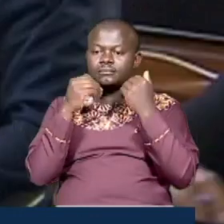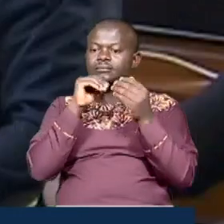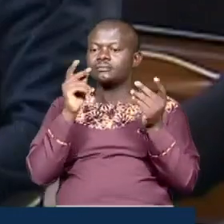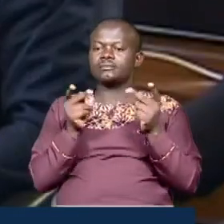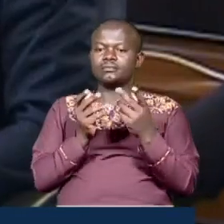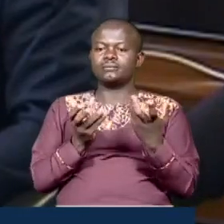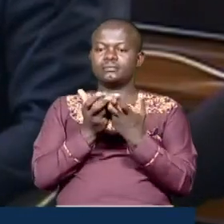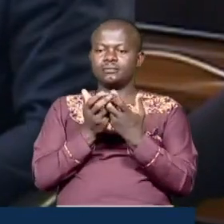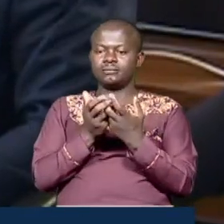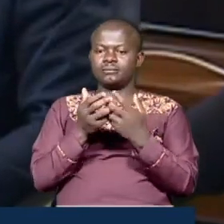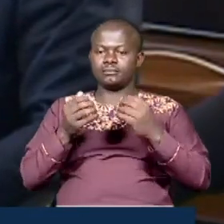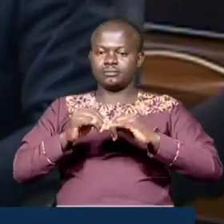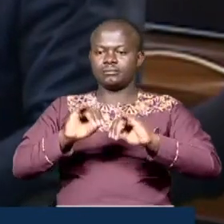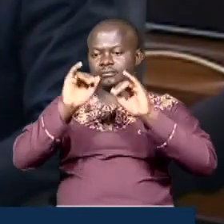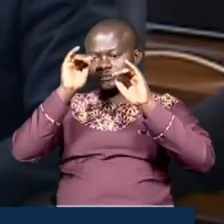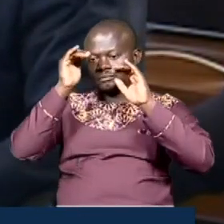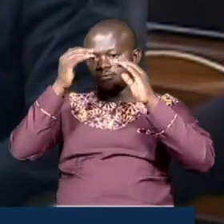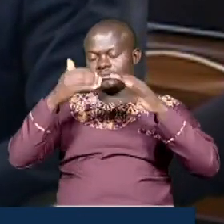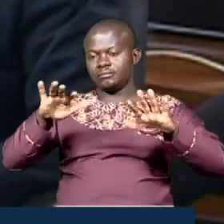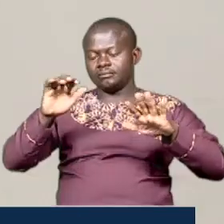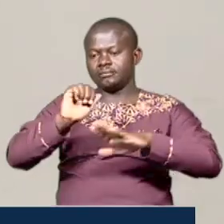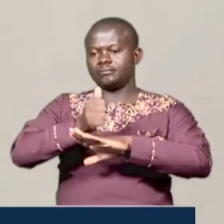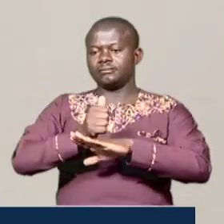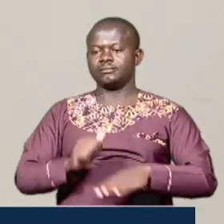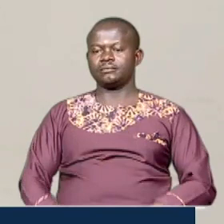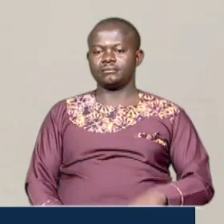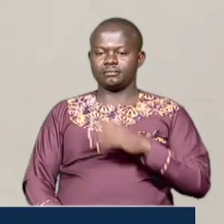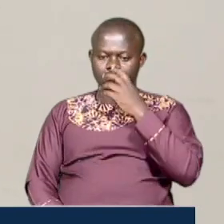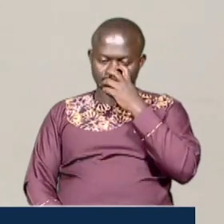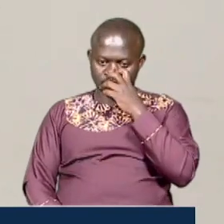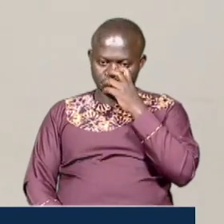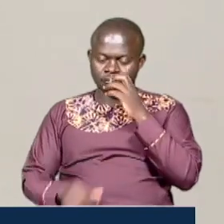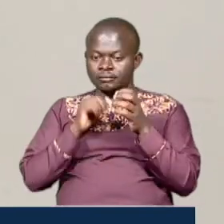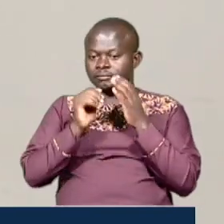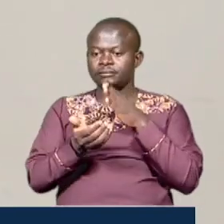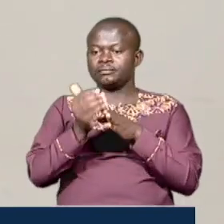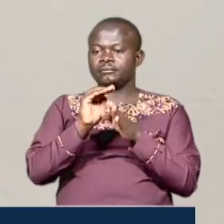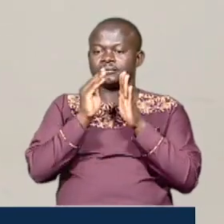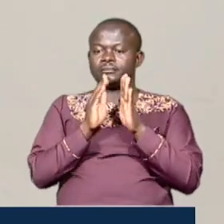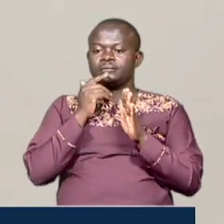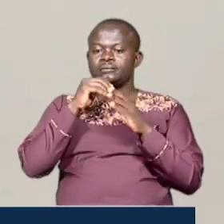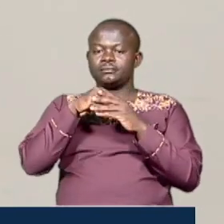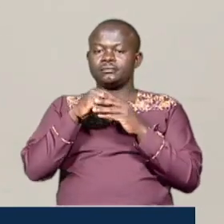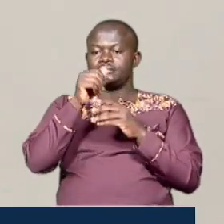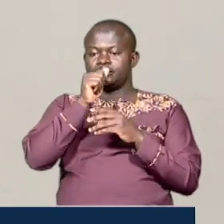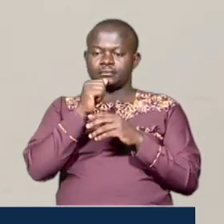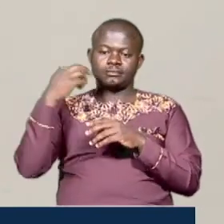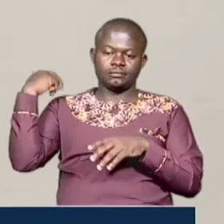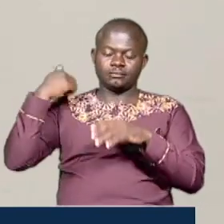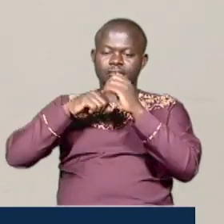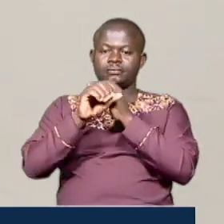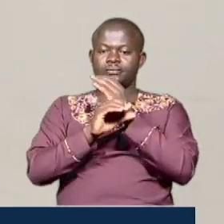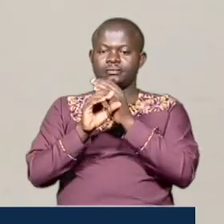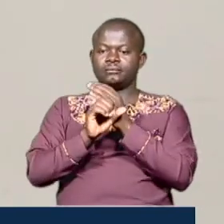rugihuriye n'ishyirwa mu bikorwa ry'imyanzuro ruba rwamaze gufata abatarabumwuga harimo abanyamabanga nshingwabikorwa